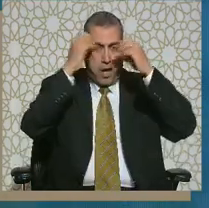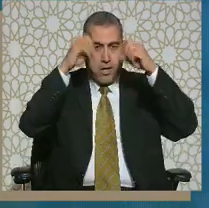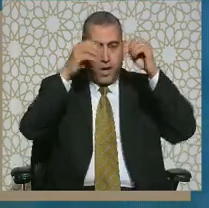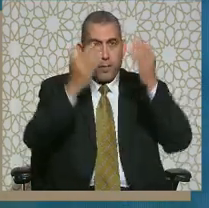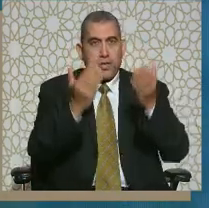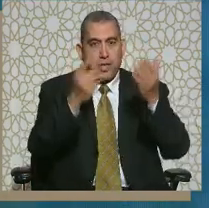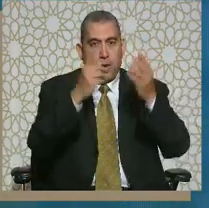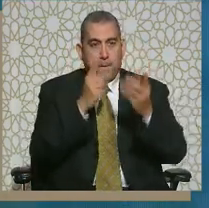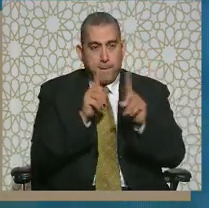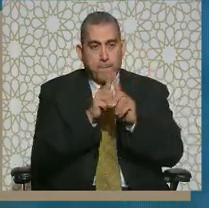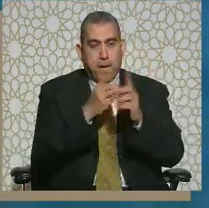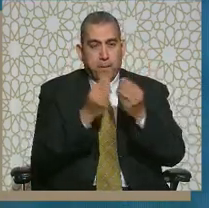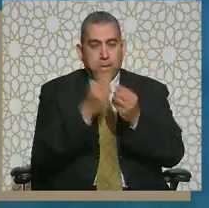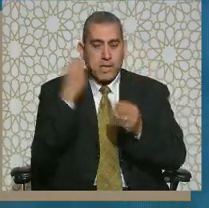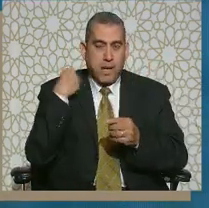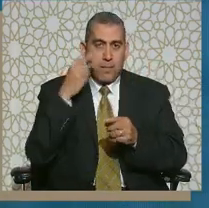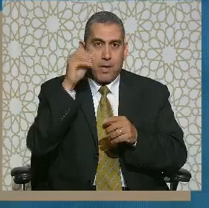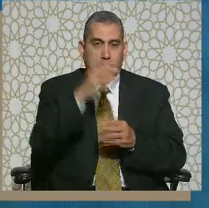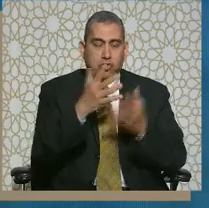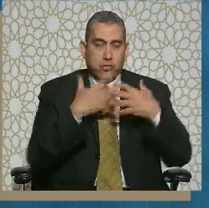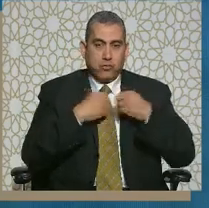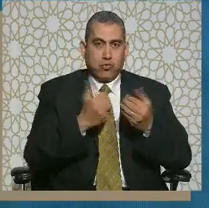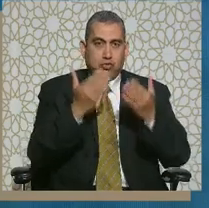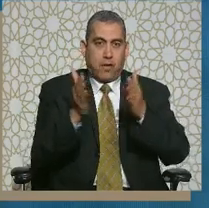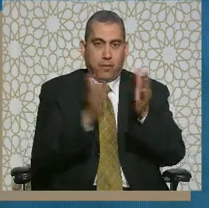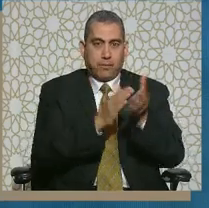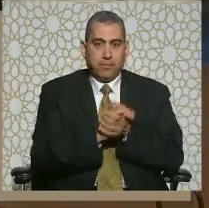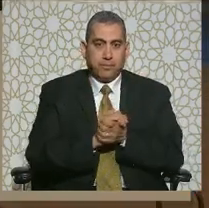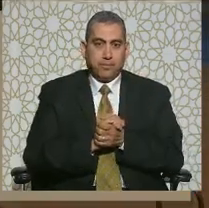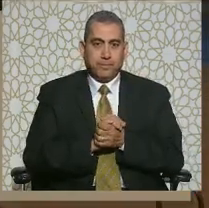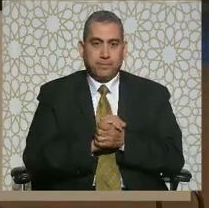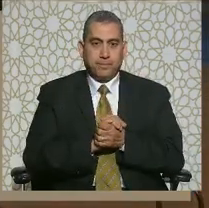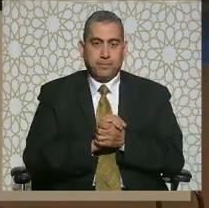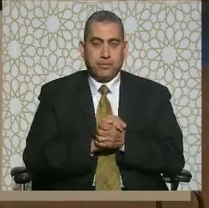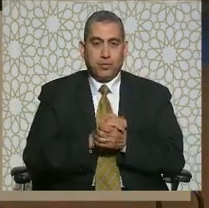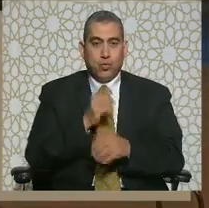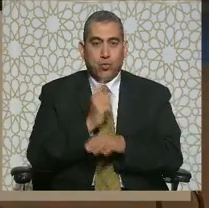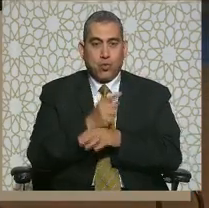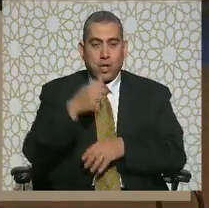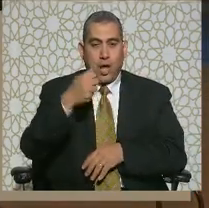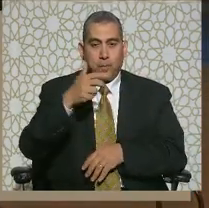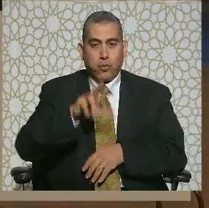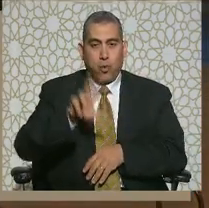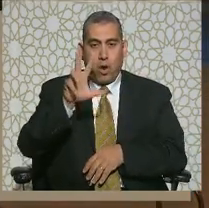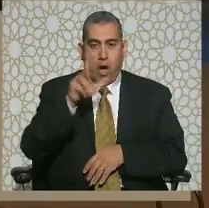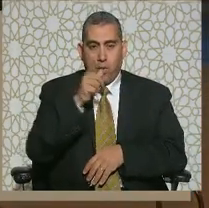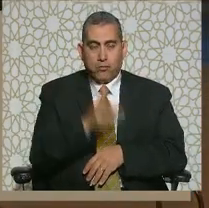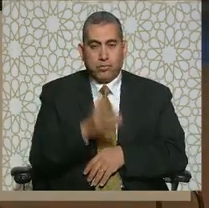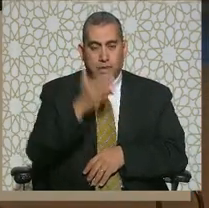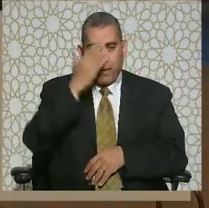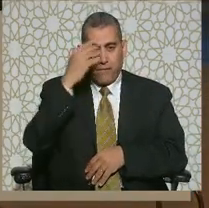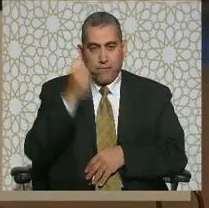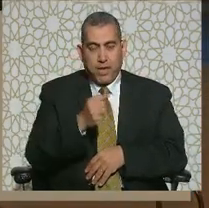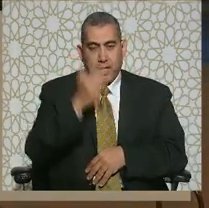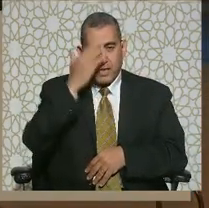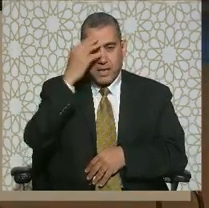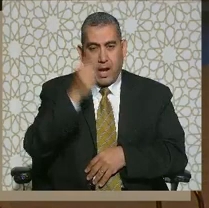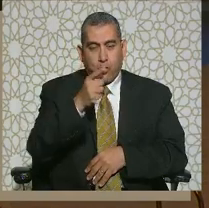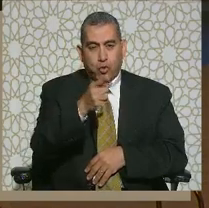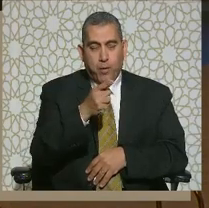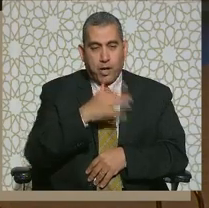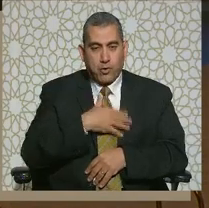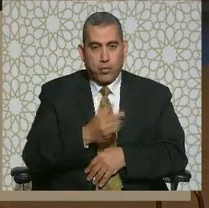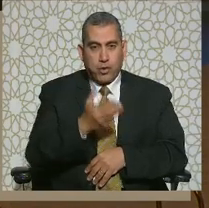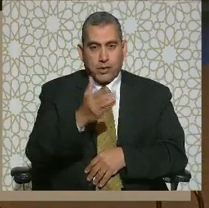ويجمعك ب تمام الاجر والعافيه يا حاج ام شريف نعم استاذ عبد الله يتفضل السلام عليكم وعليكم السلام ورحمه الله